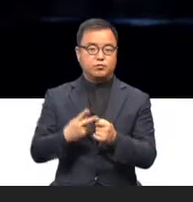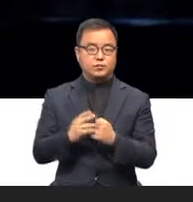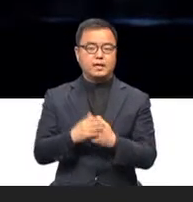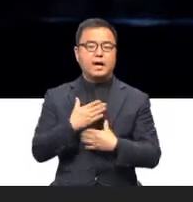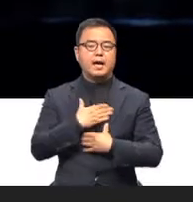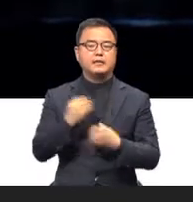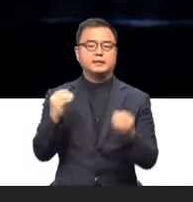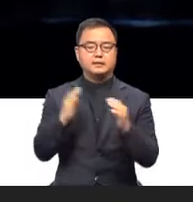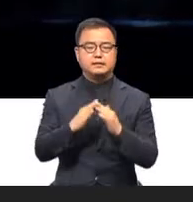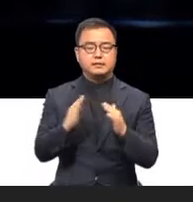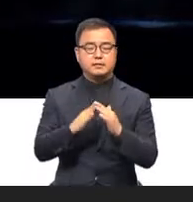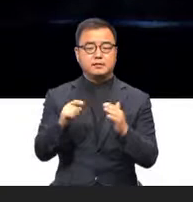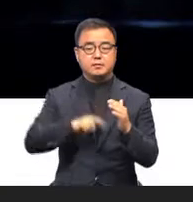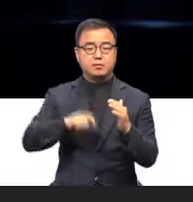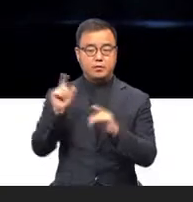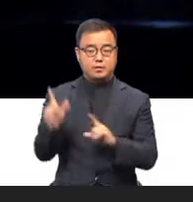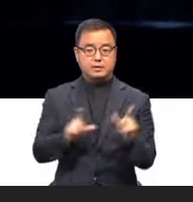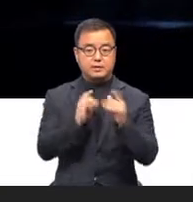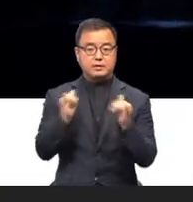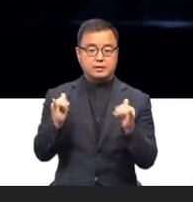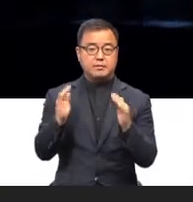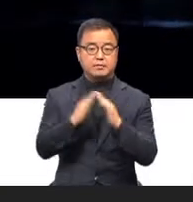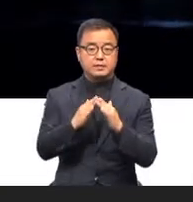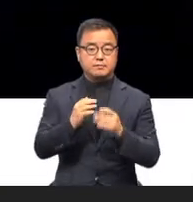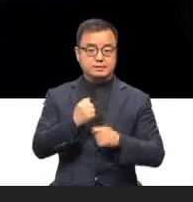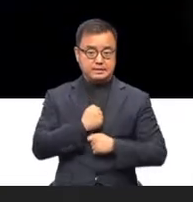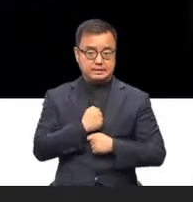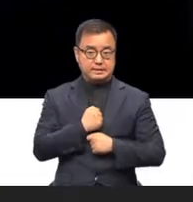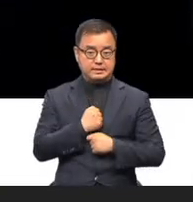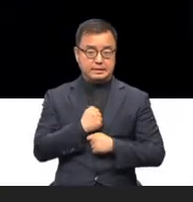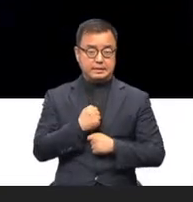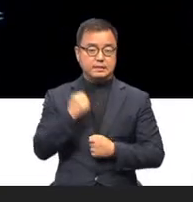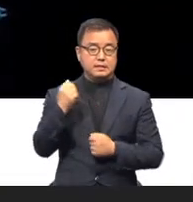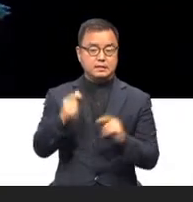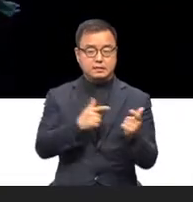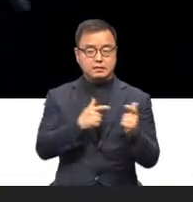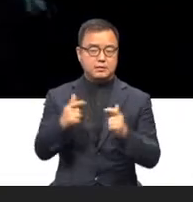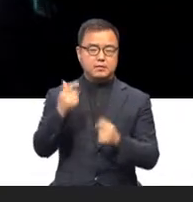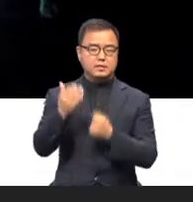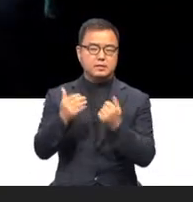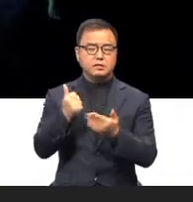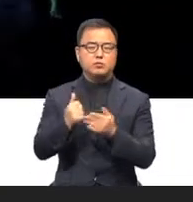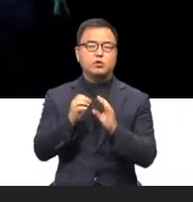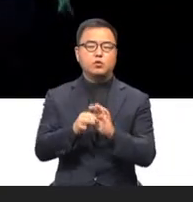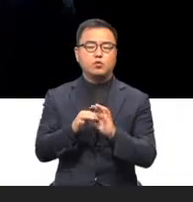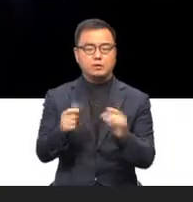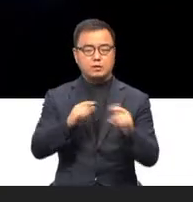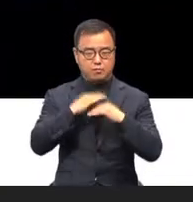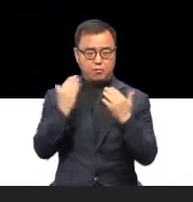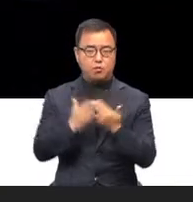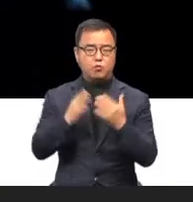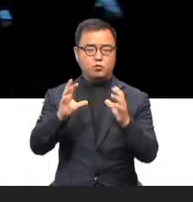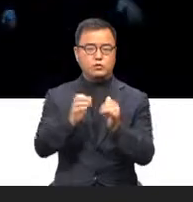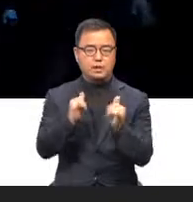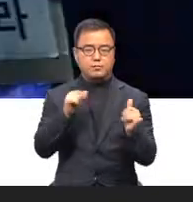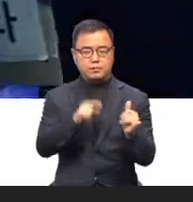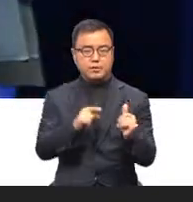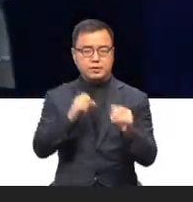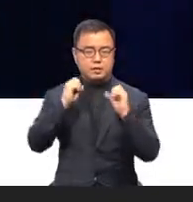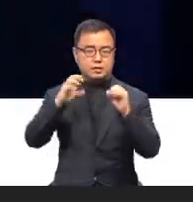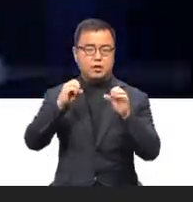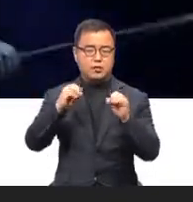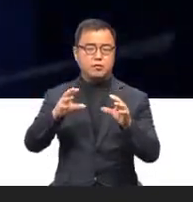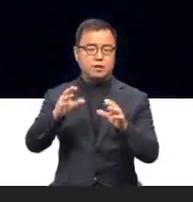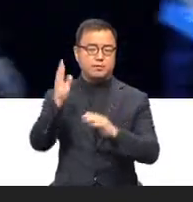집과 집 에 사는 사람 그 집을 지키는 각 택시 4 이야기를 통해서 전 세대를 아우를 수 있는 메시지를 전합니다 어